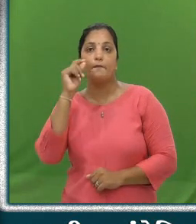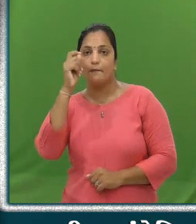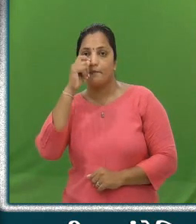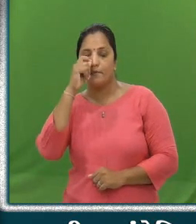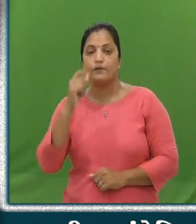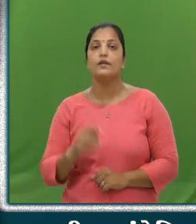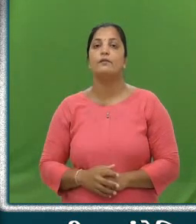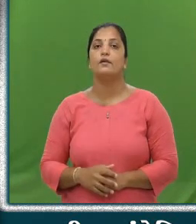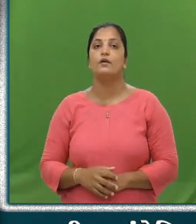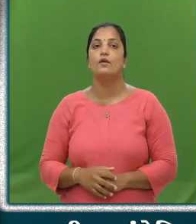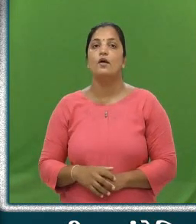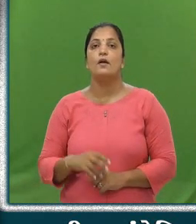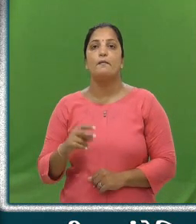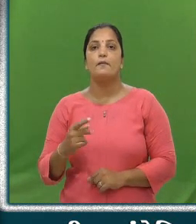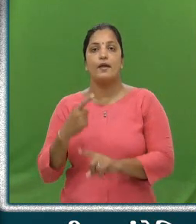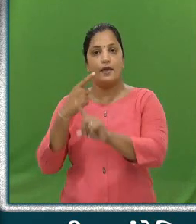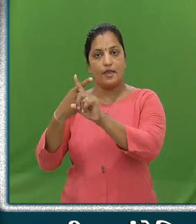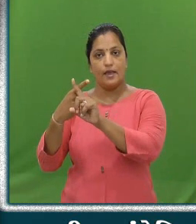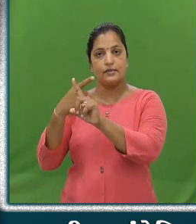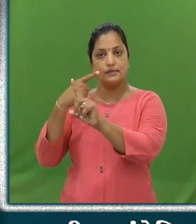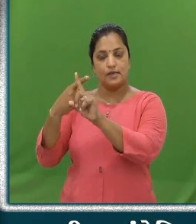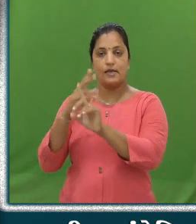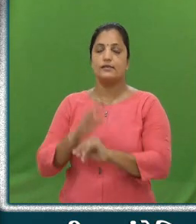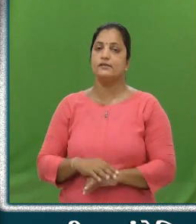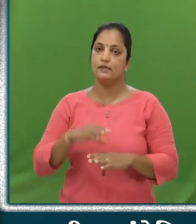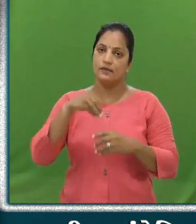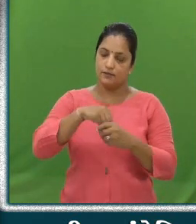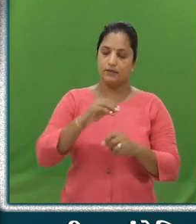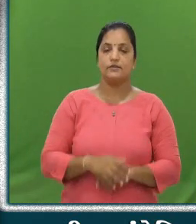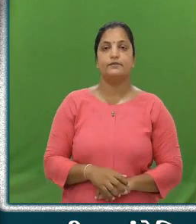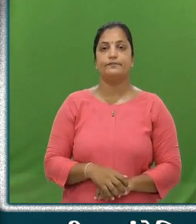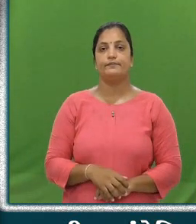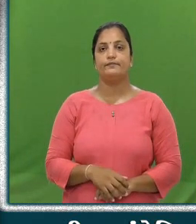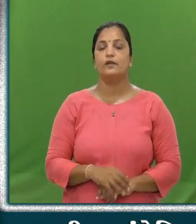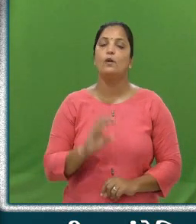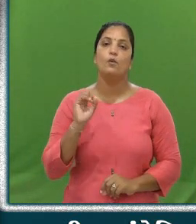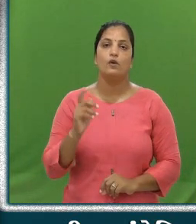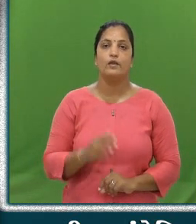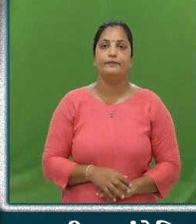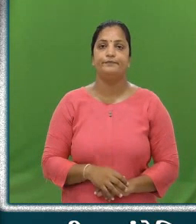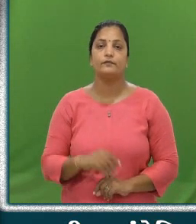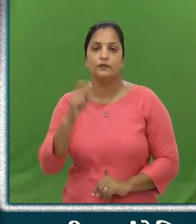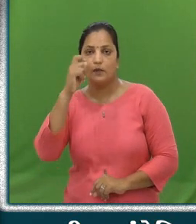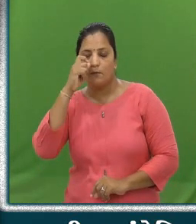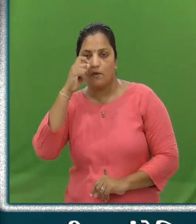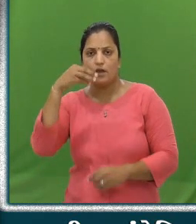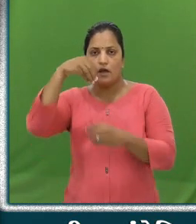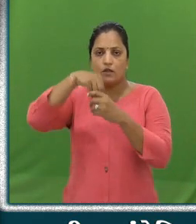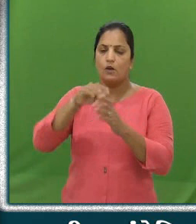જે રંગસૂત્રો છે એ કયા છે તો એક્સ એક્સ રંગસૂત્રો જોવા મળે છે બરોબર એટલે સ્ત્રીની